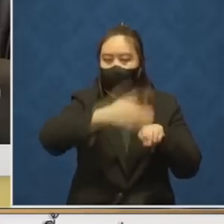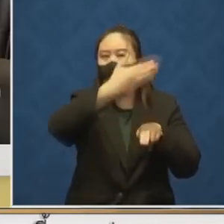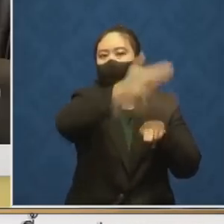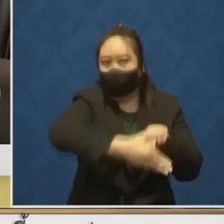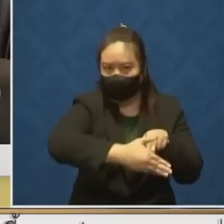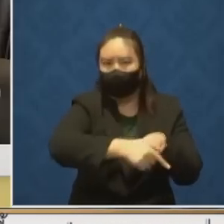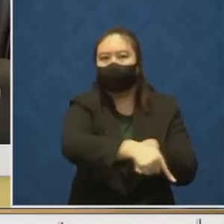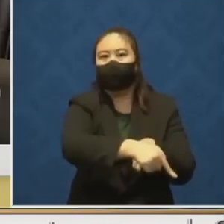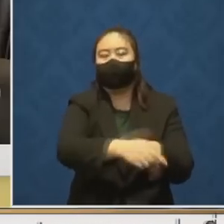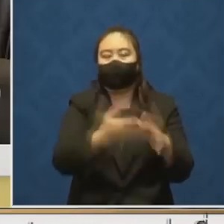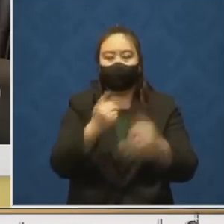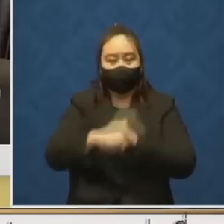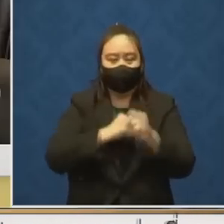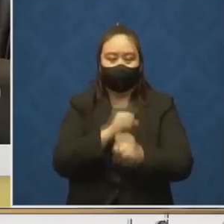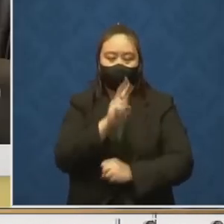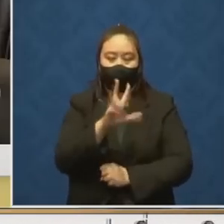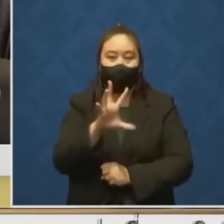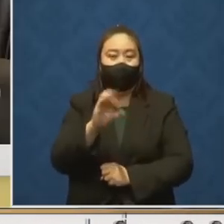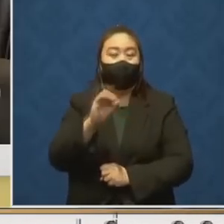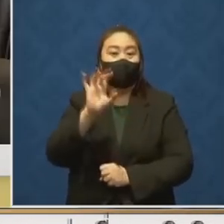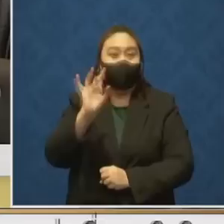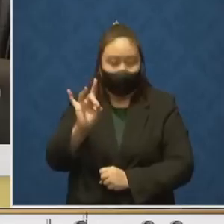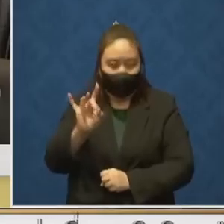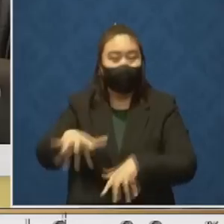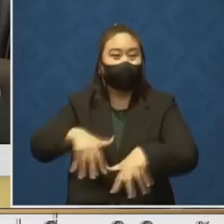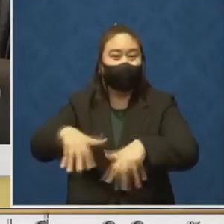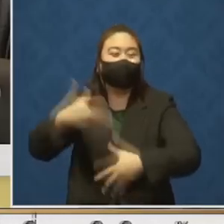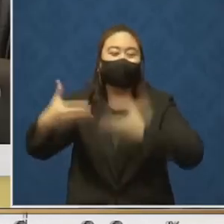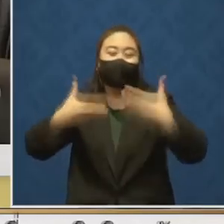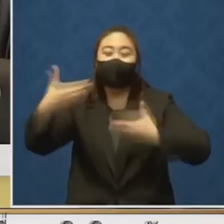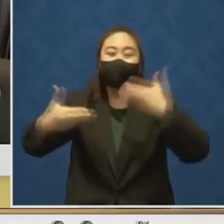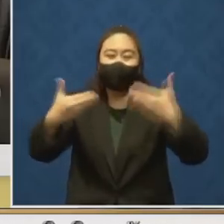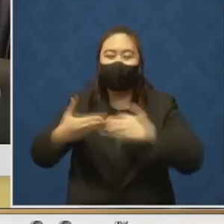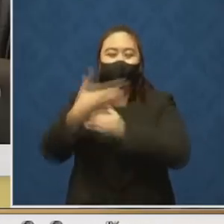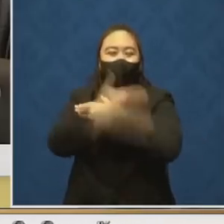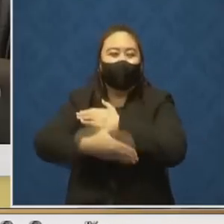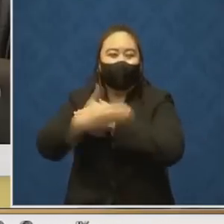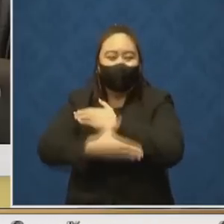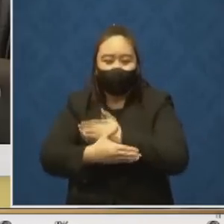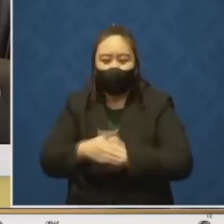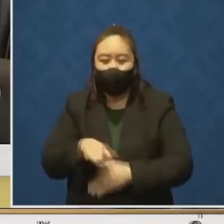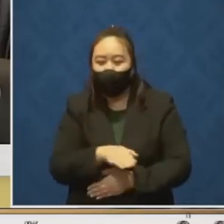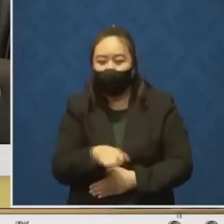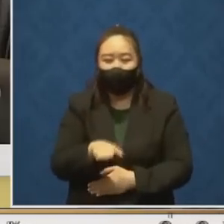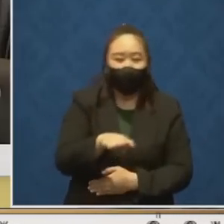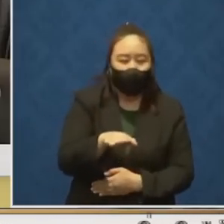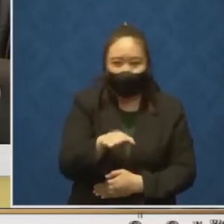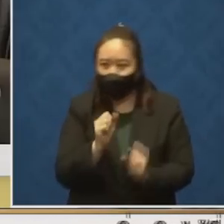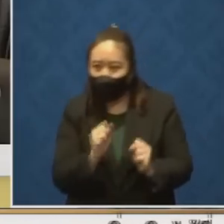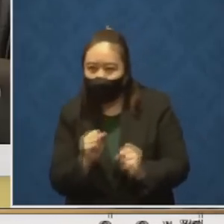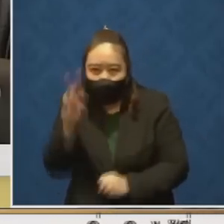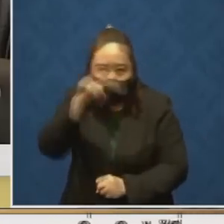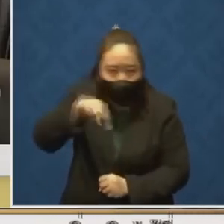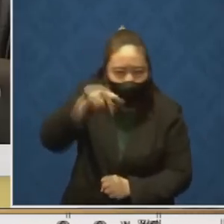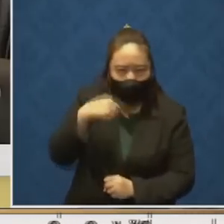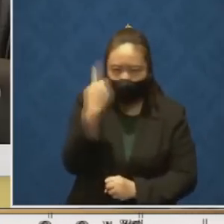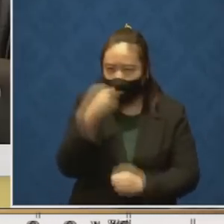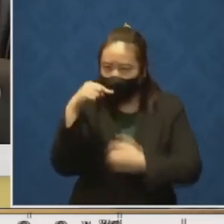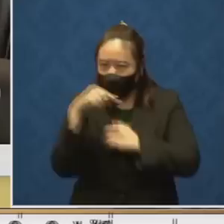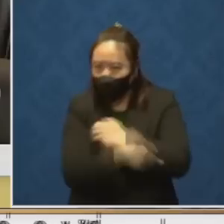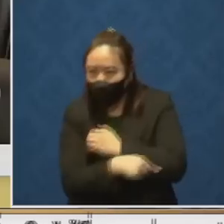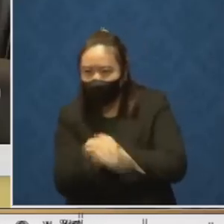จดกิจกรมนั่งรถไฟไปอุทยานราชพักสองแสงหาคนโกงท่านผู้นำ